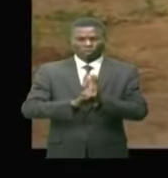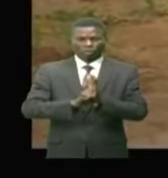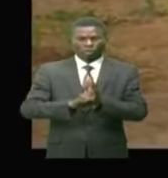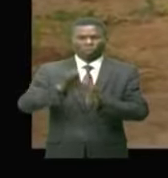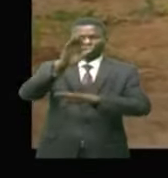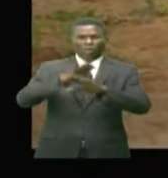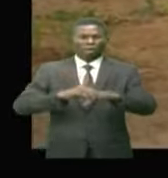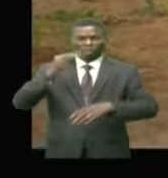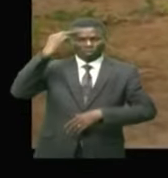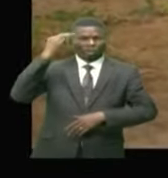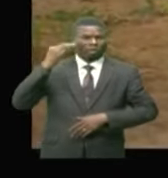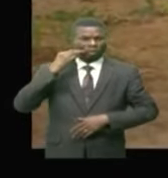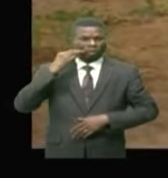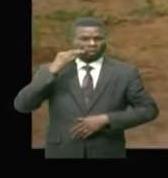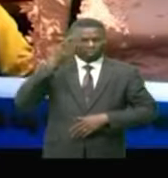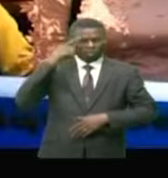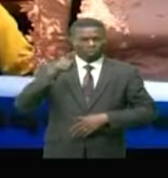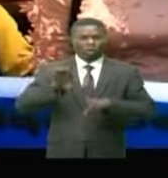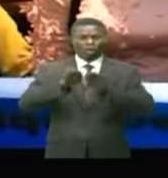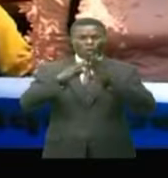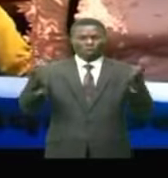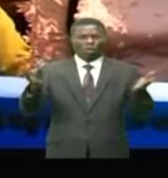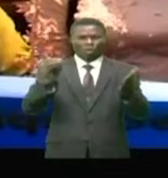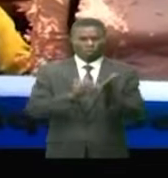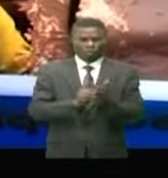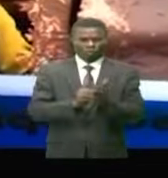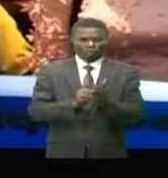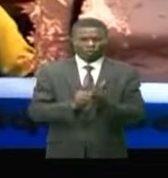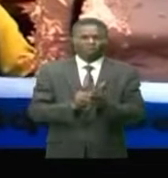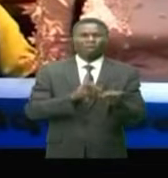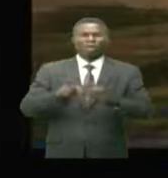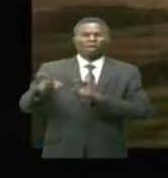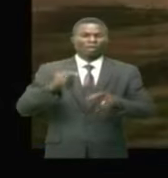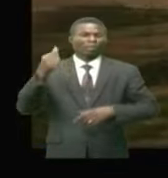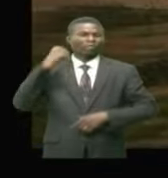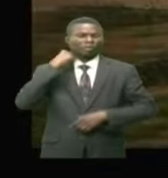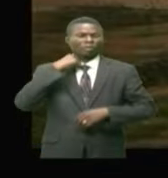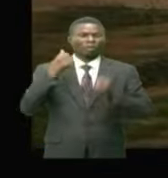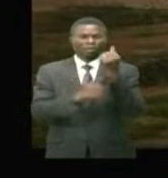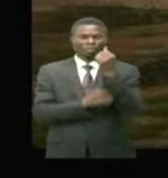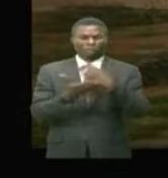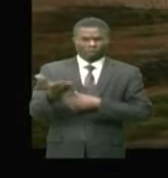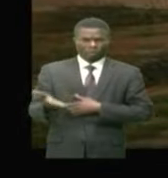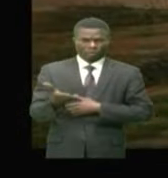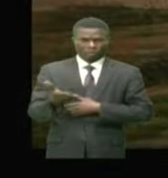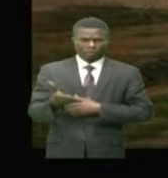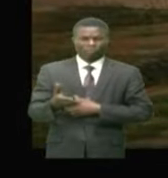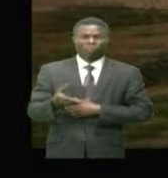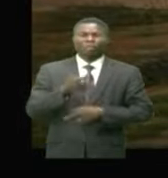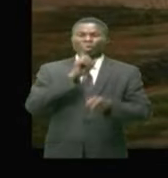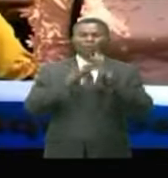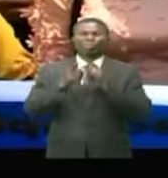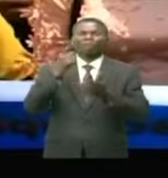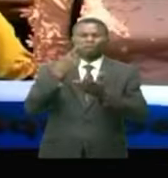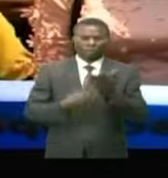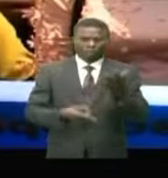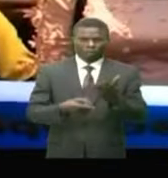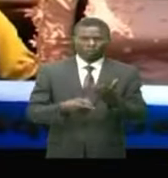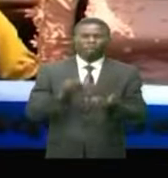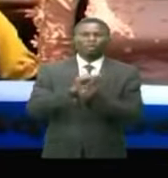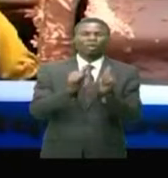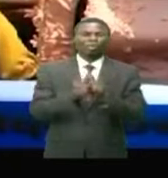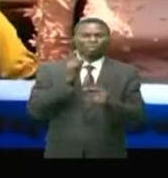ministère pour la réouverture de la faculté de médecine humaine et l'échange sur quelques